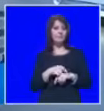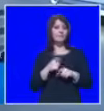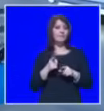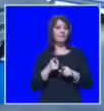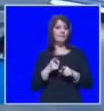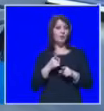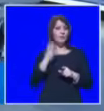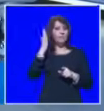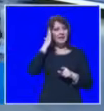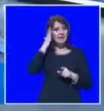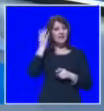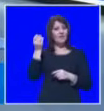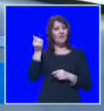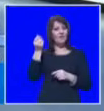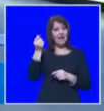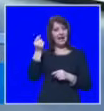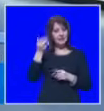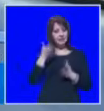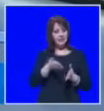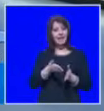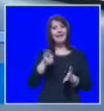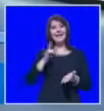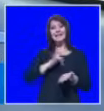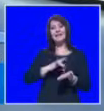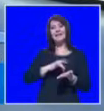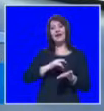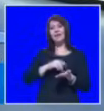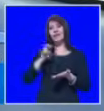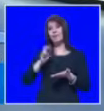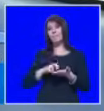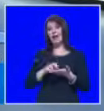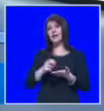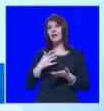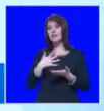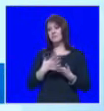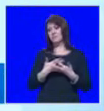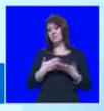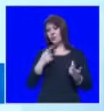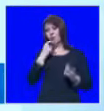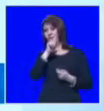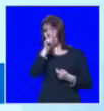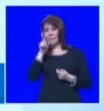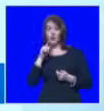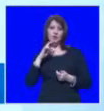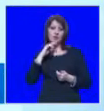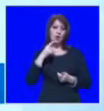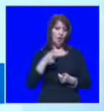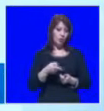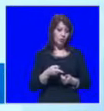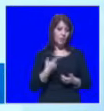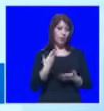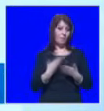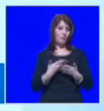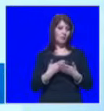от страна на Министерството на финансите, така и от страна на Централната банка. Има цели секции с въпроси и отговори по отношение